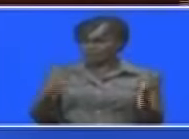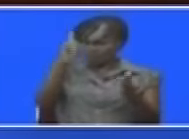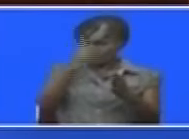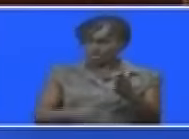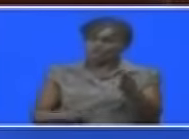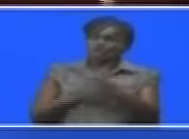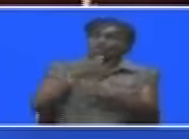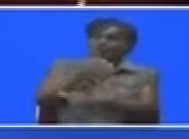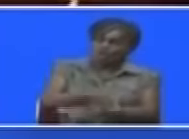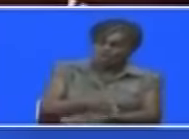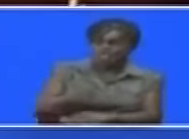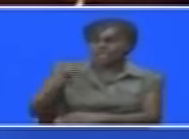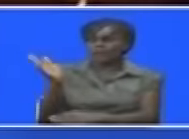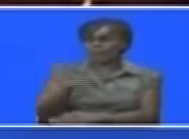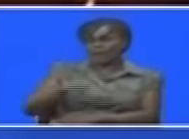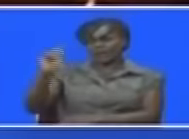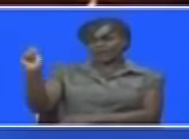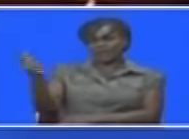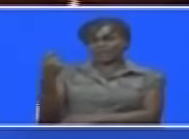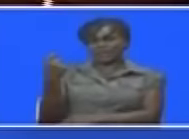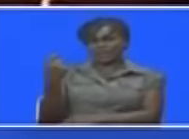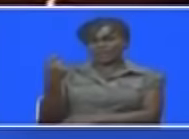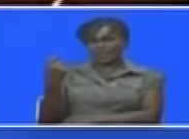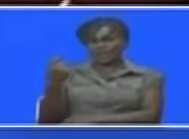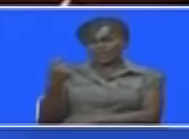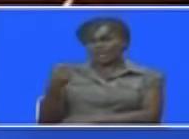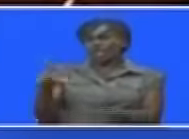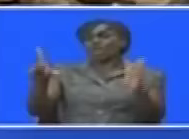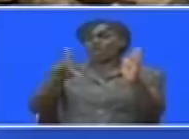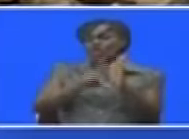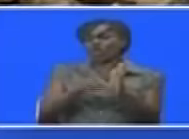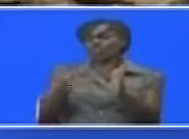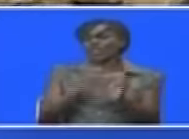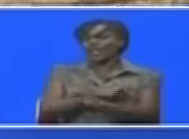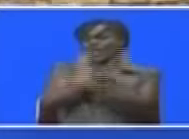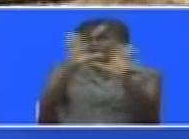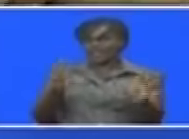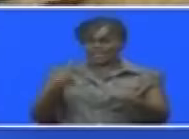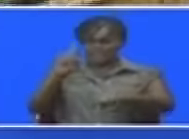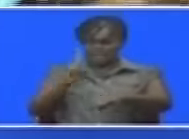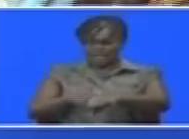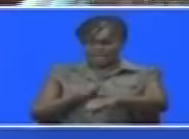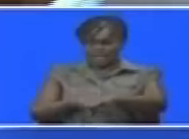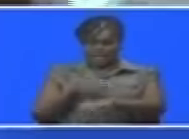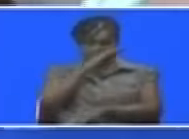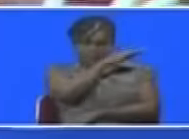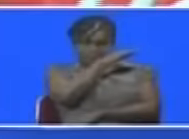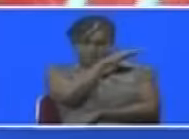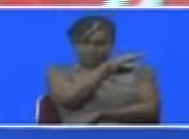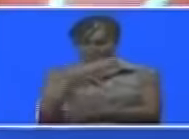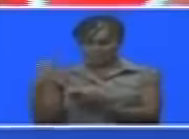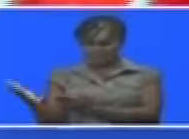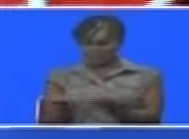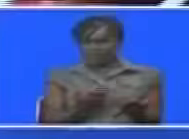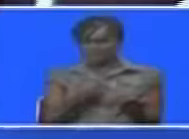kuvuka na kurejea Kenya. Macho ya mtudho yamo wazi. Ni saa nane mchana, nimekaribishwa katika kikao